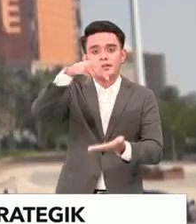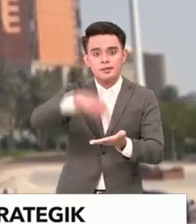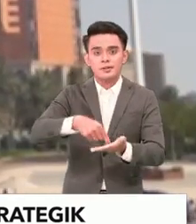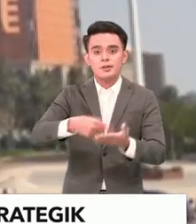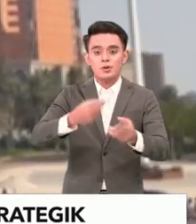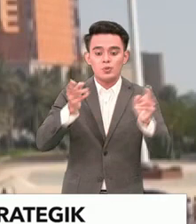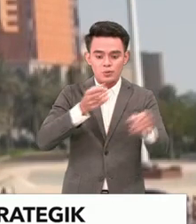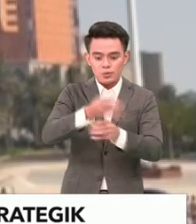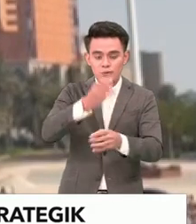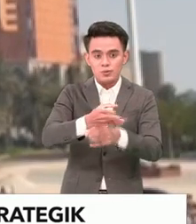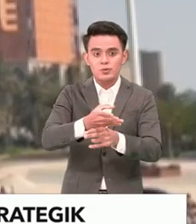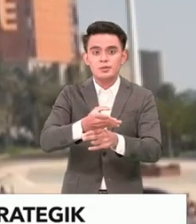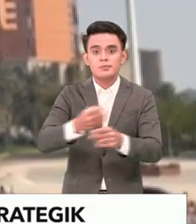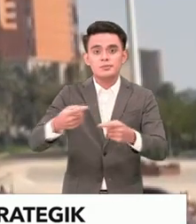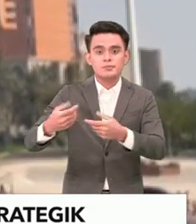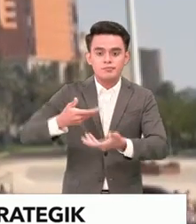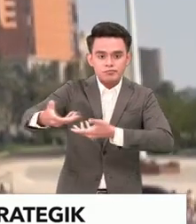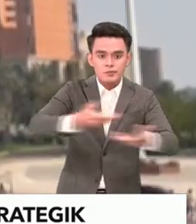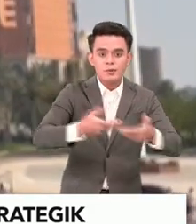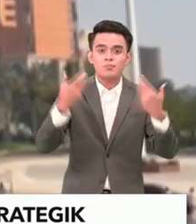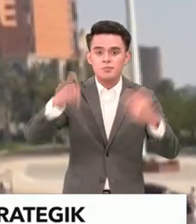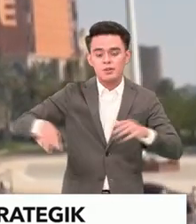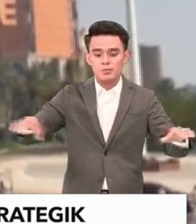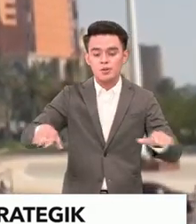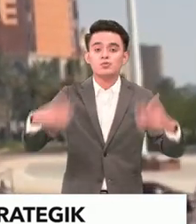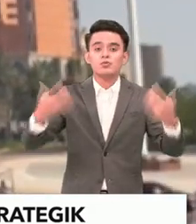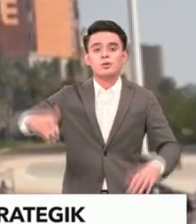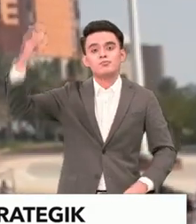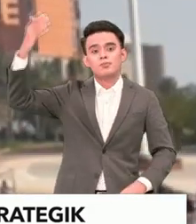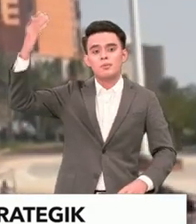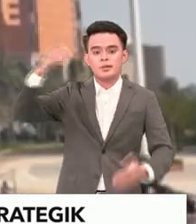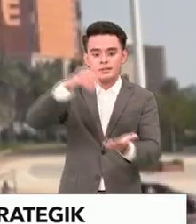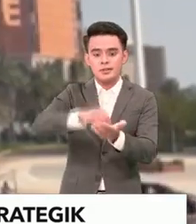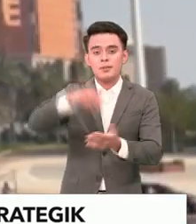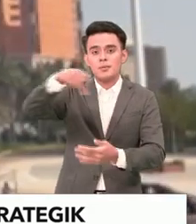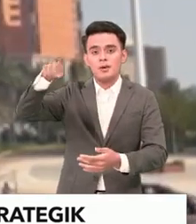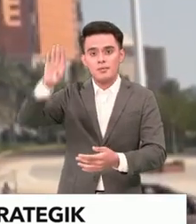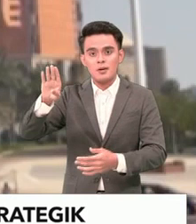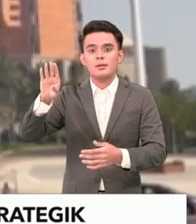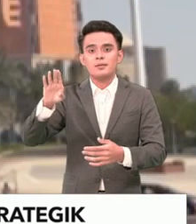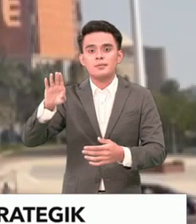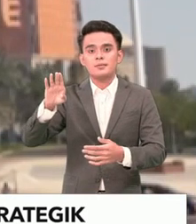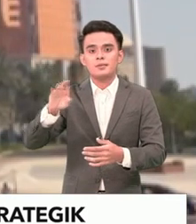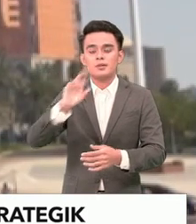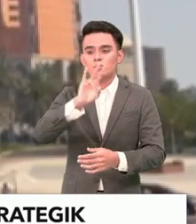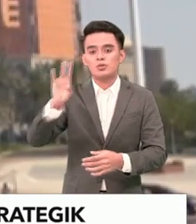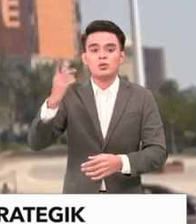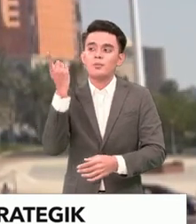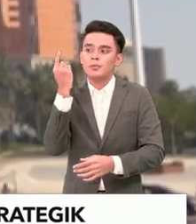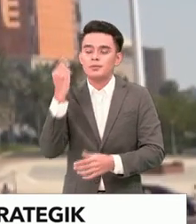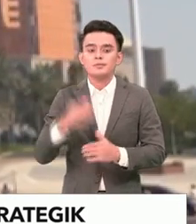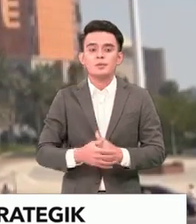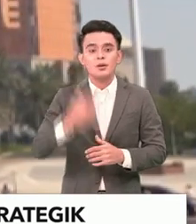diplomatik yang perlu digerakkan selepas beliau menyampaikan ucapan di pentas unggah ke-77 baru-baru ini